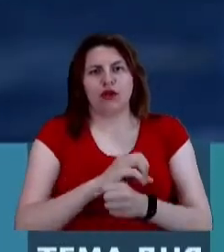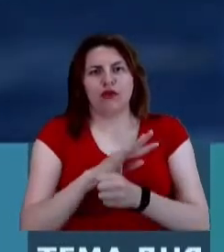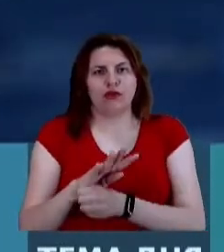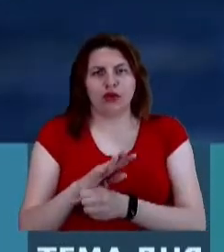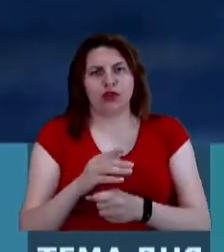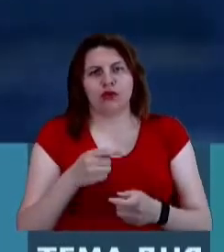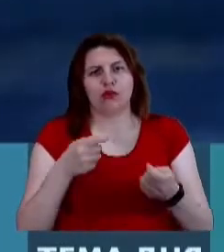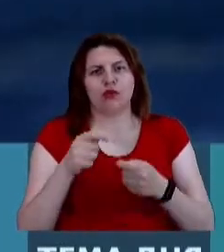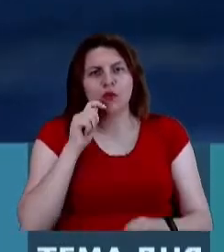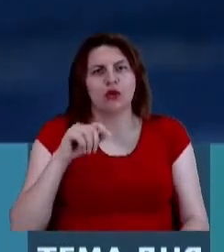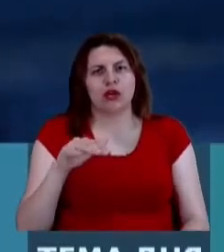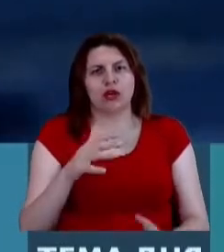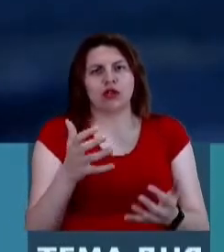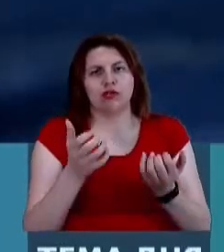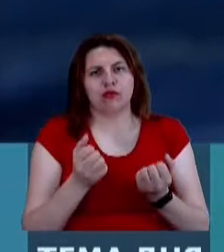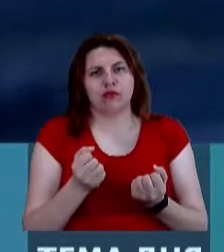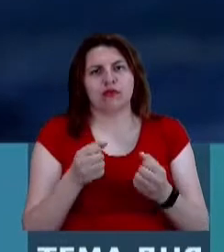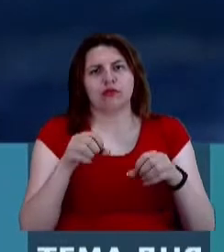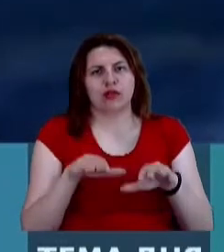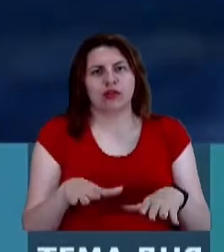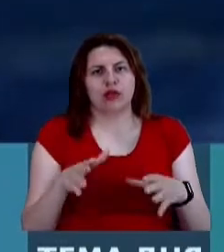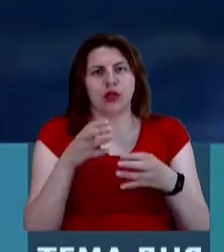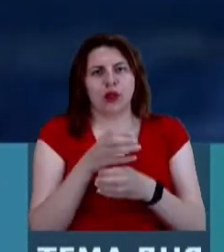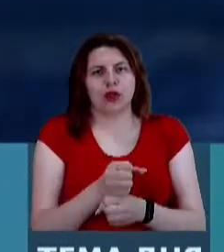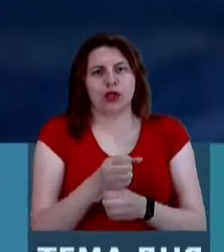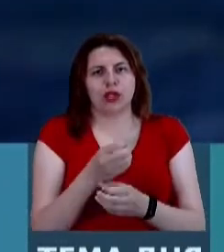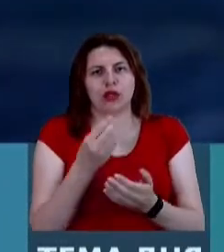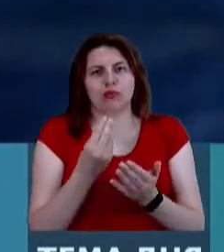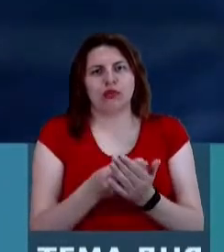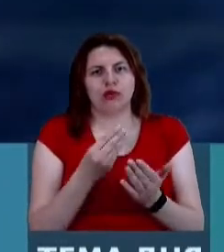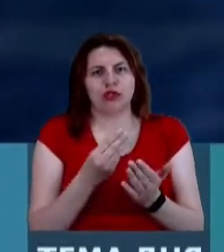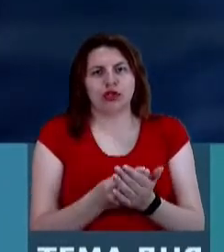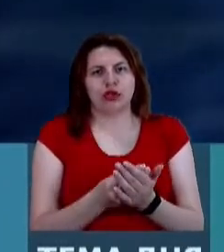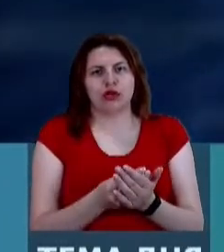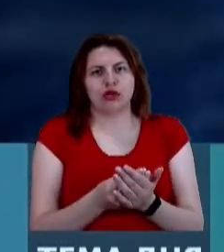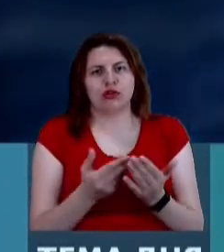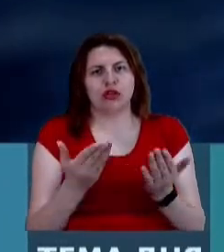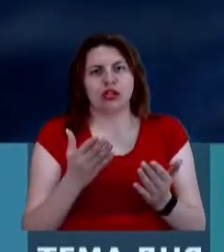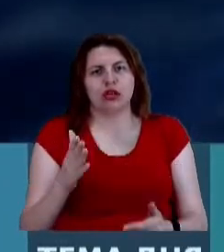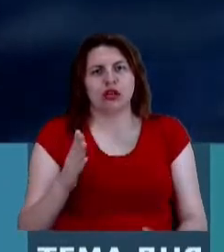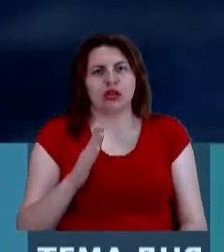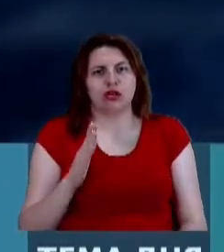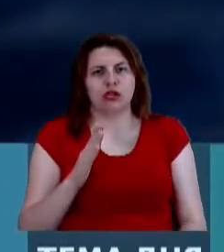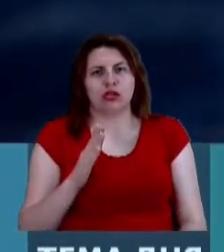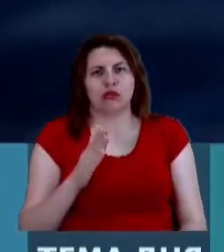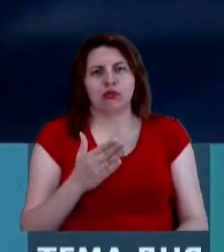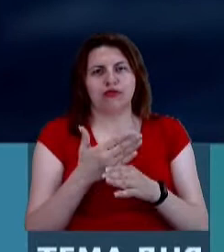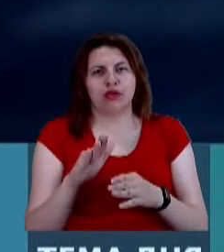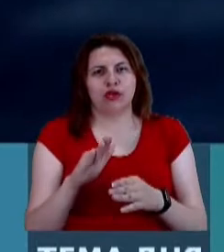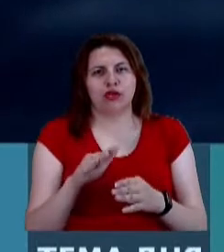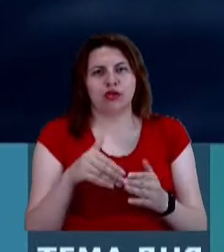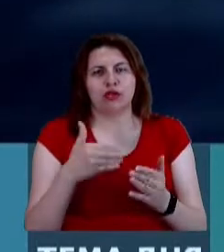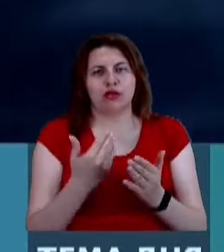рішення спочатку скоротити суттєво бюджети, які були виділені для